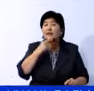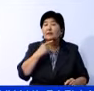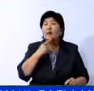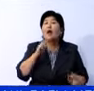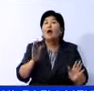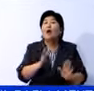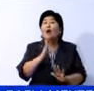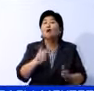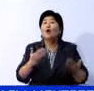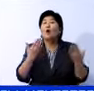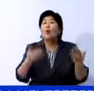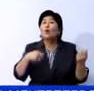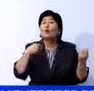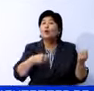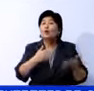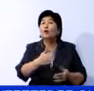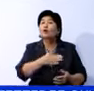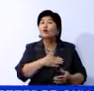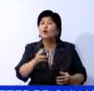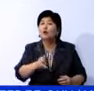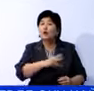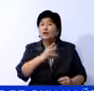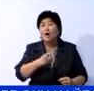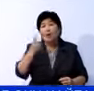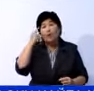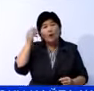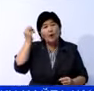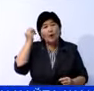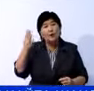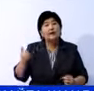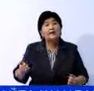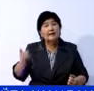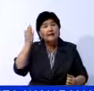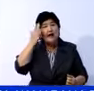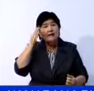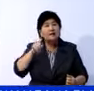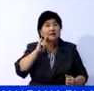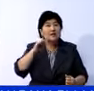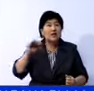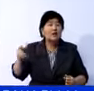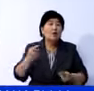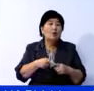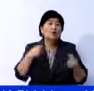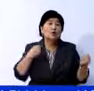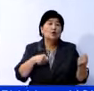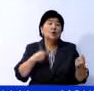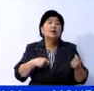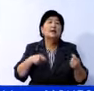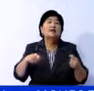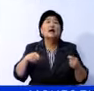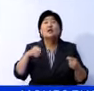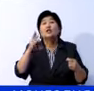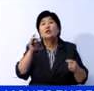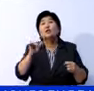дейтін қолына домбыра ұстаған жүрегі жалынды, ойы орамды, талантты жастарды осы домбырашылар шеруінде